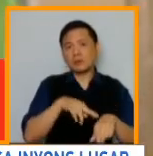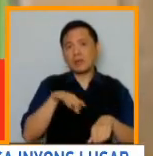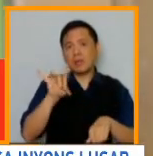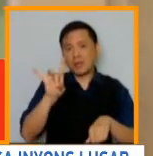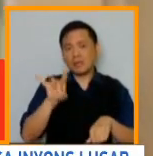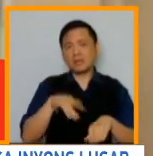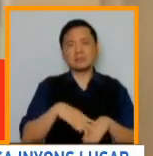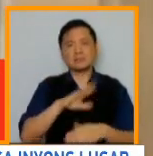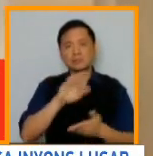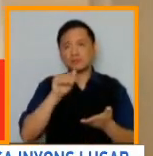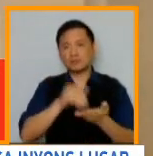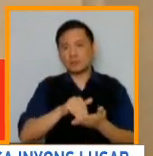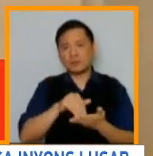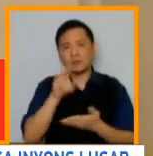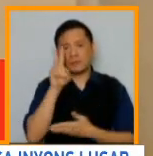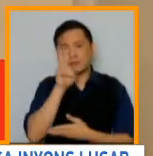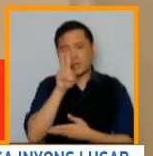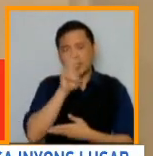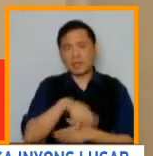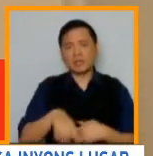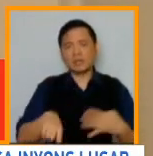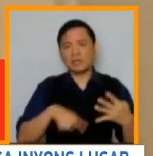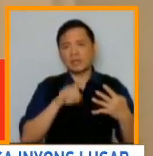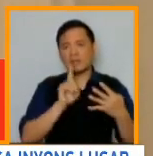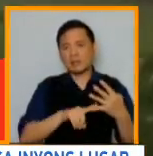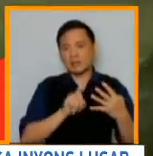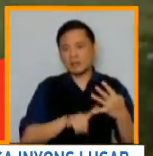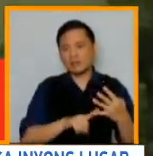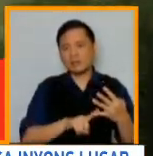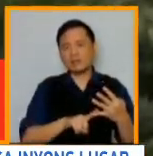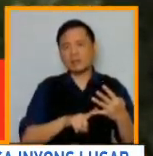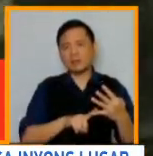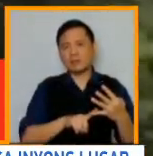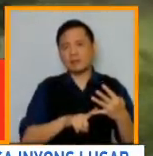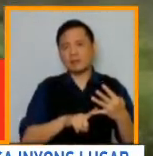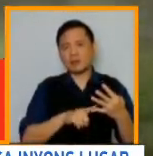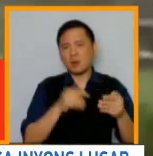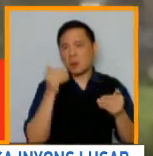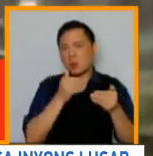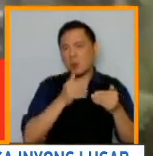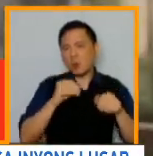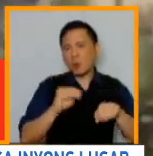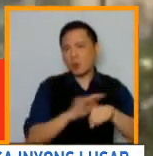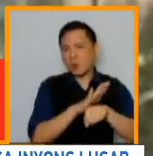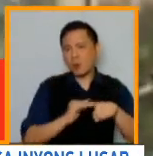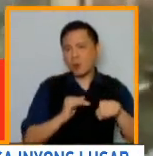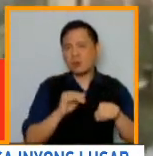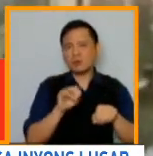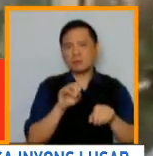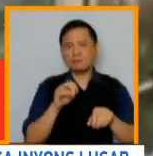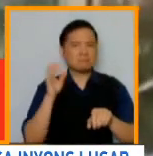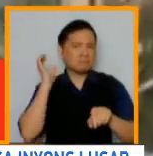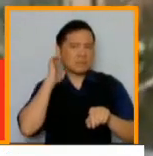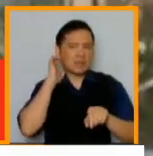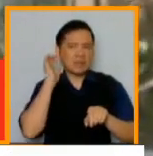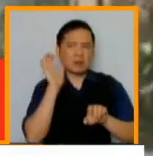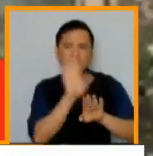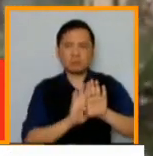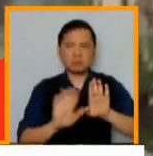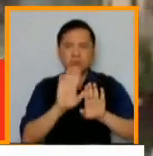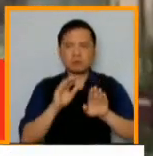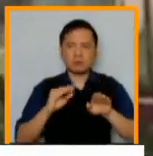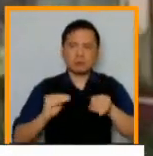ang doon po sa coastal waters ng northeastern portion ng Mindanao. Dito na rin po ang mga